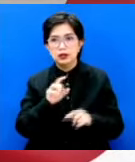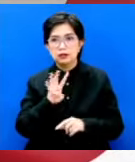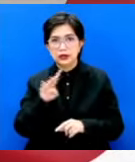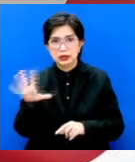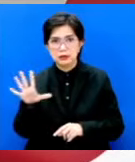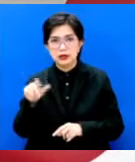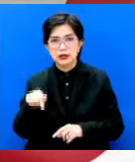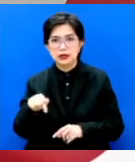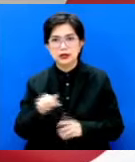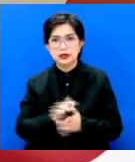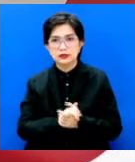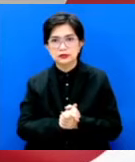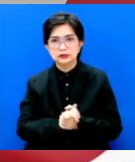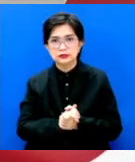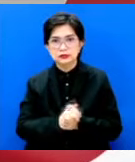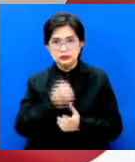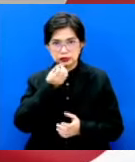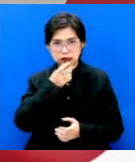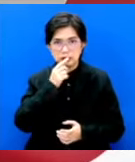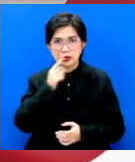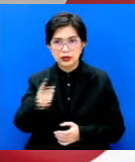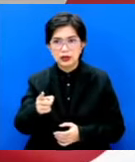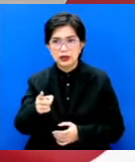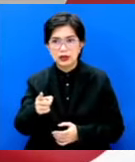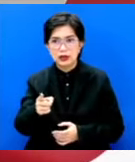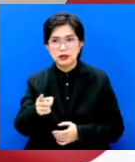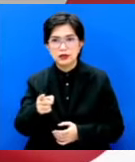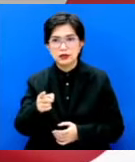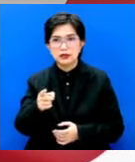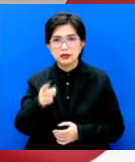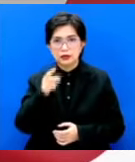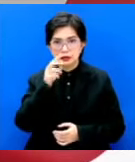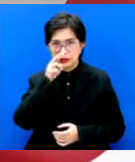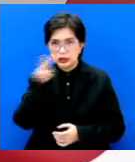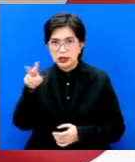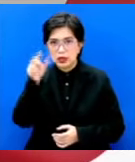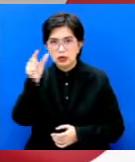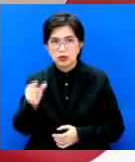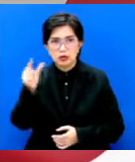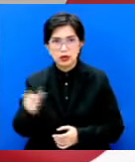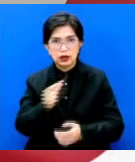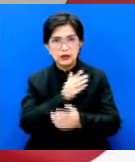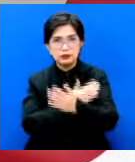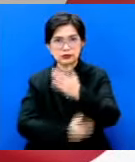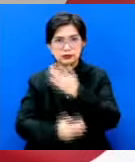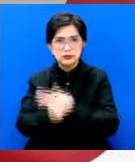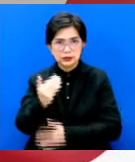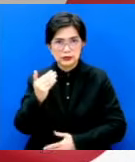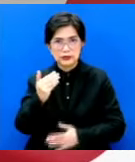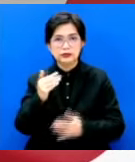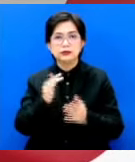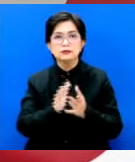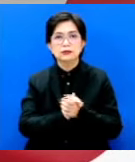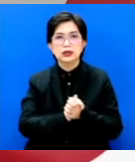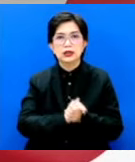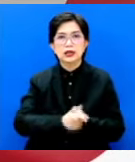lainnya,memangmemilikimandatatauperintahuntuk memperhatikanpenyandang disabilitasdananak-anakterlantaryang diasuholehnegara.